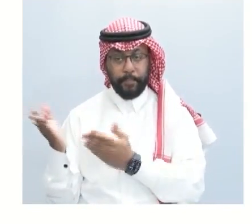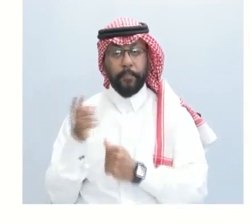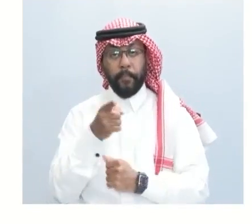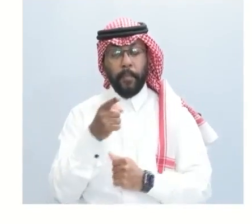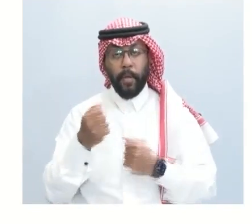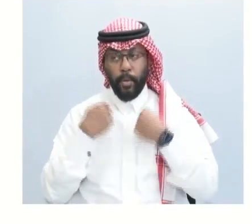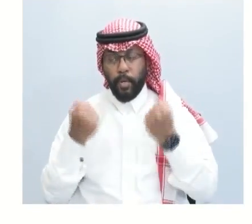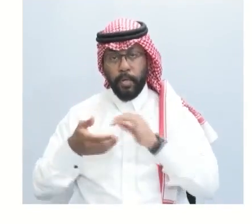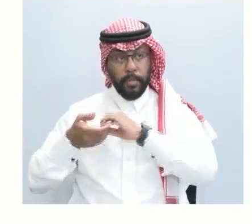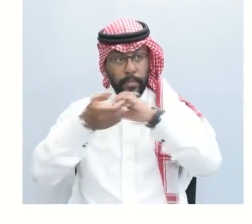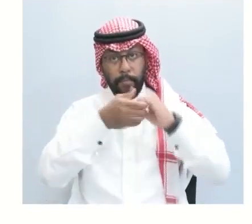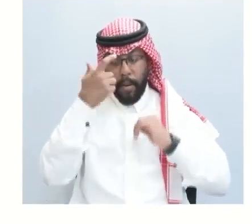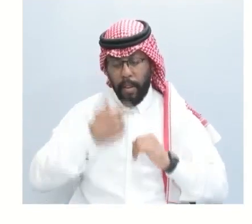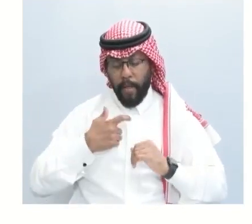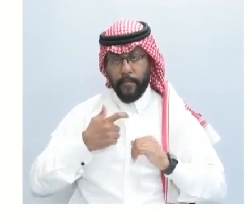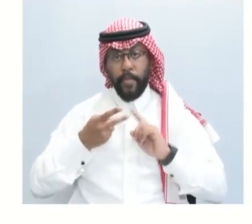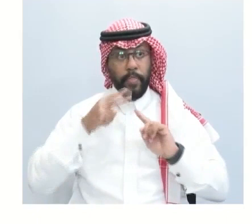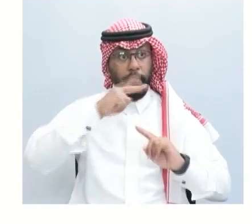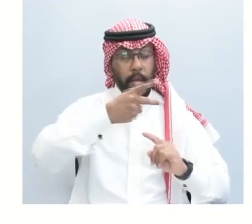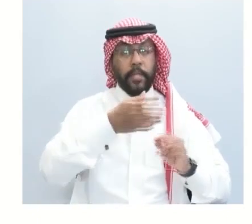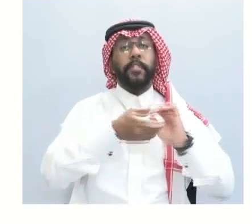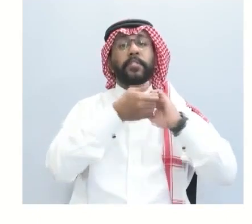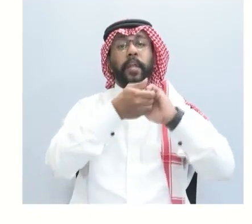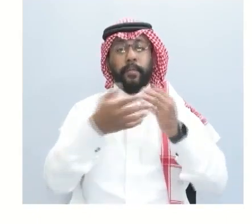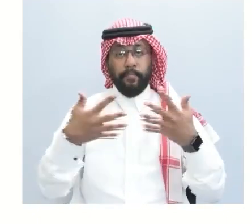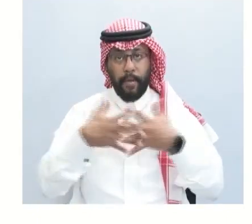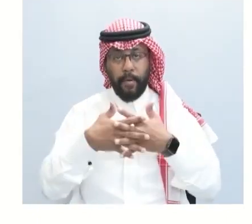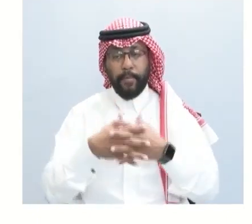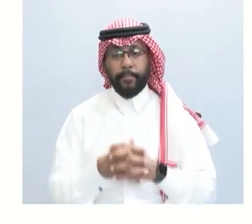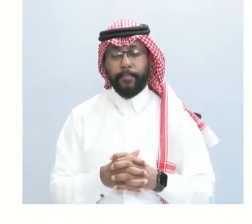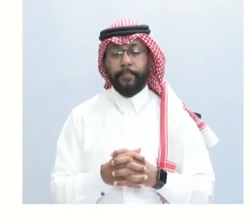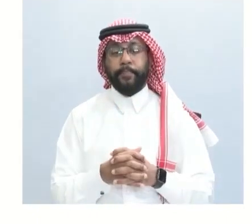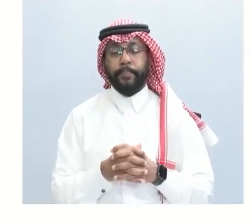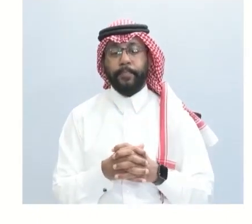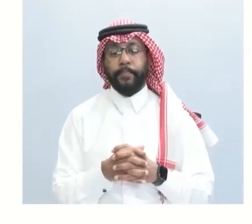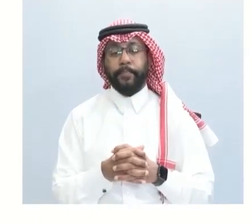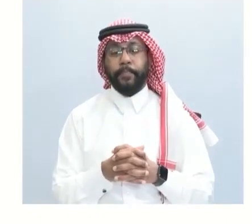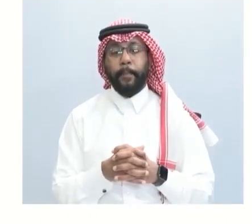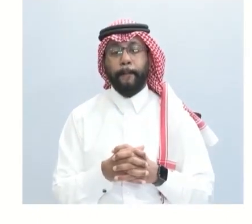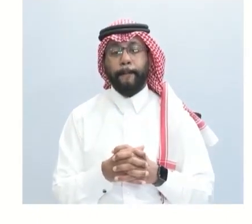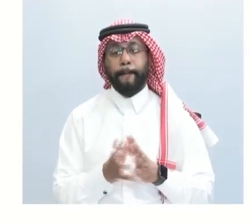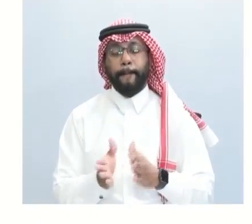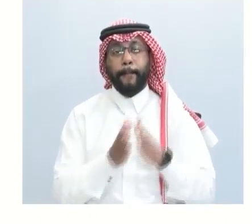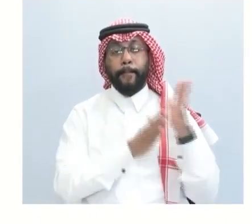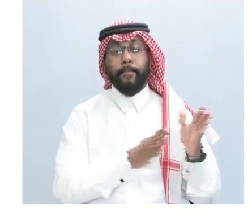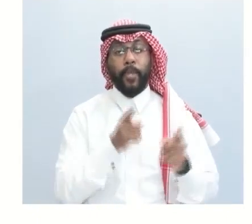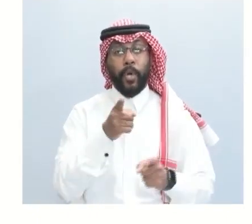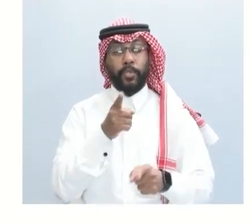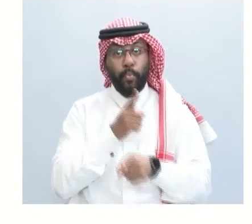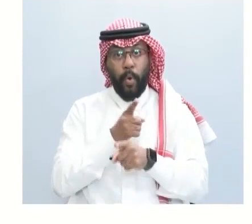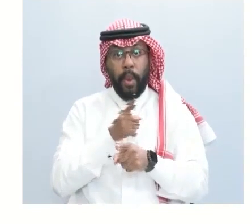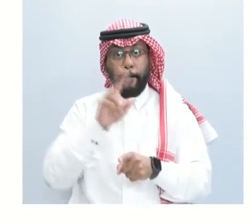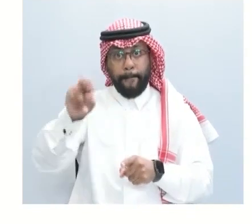نفسك وكذلك زملائك سيقومون بحسب النص المختار جميل هنا مارس دور